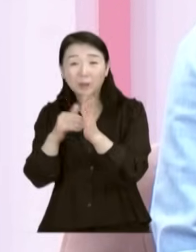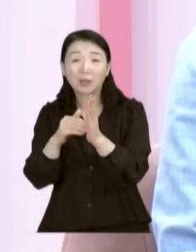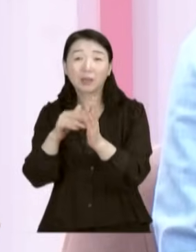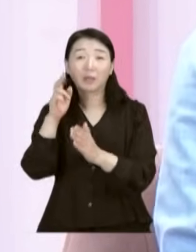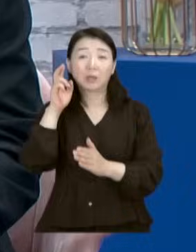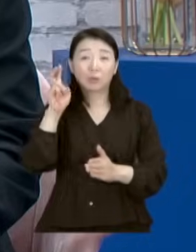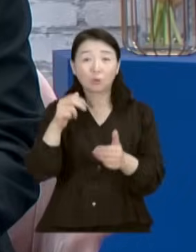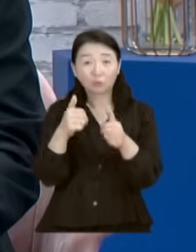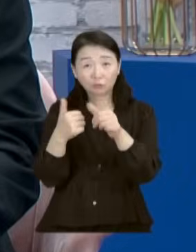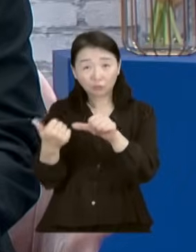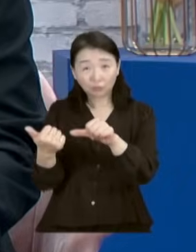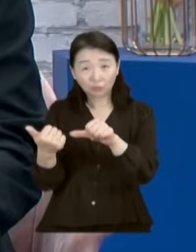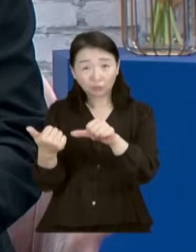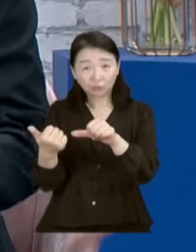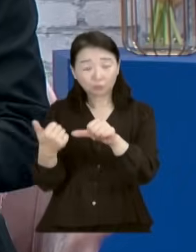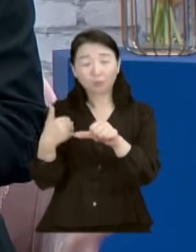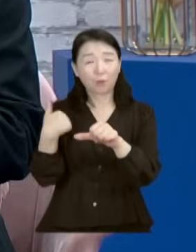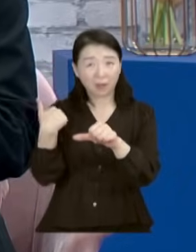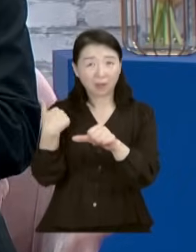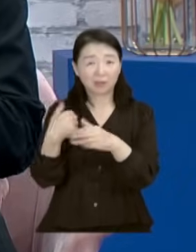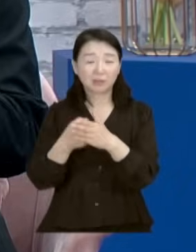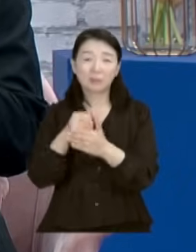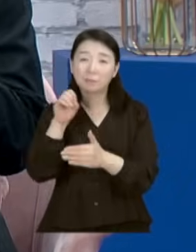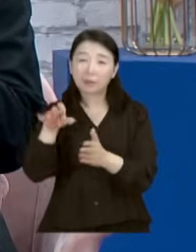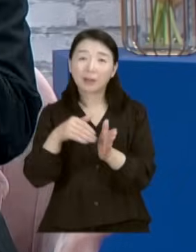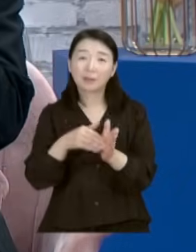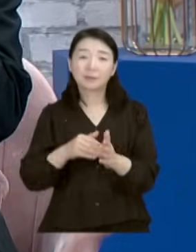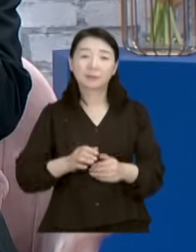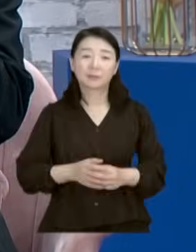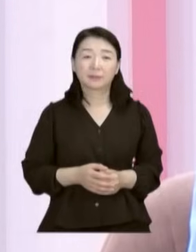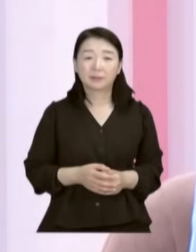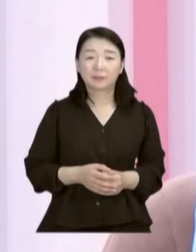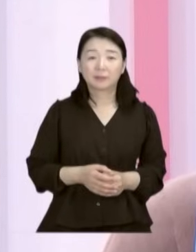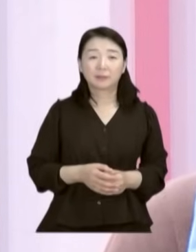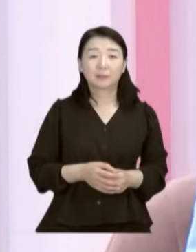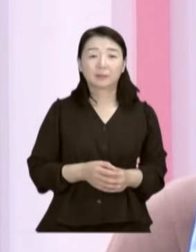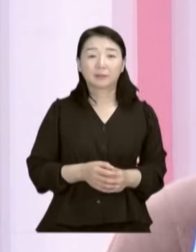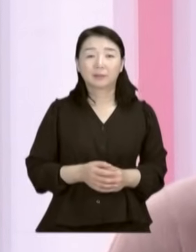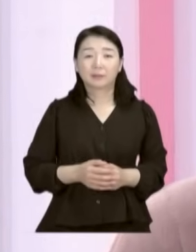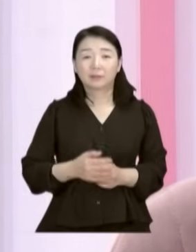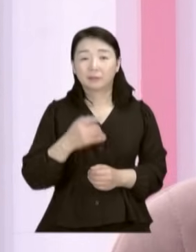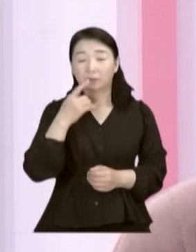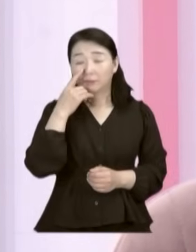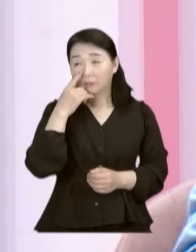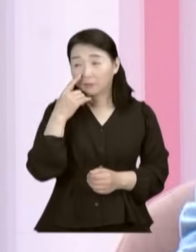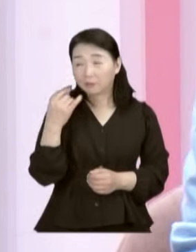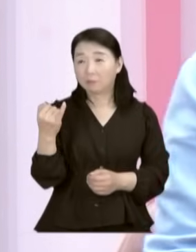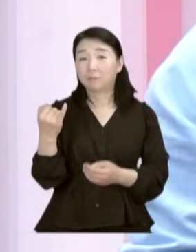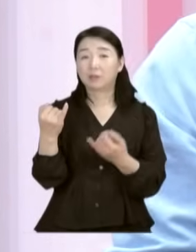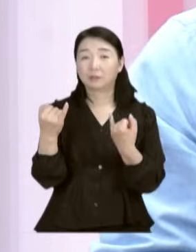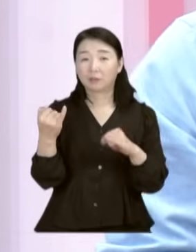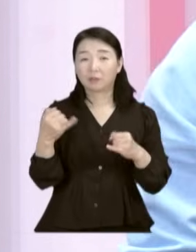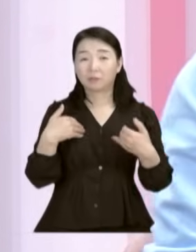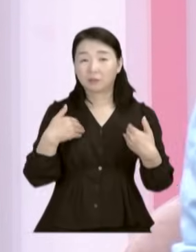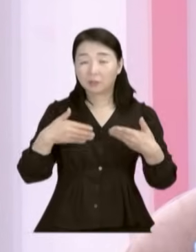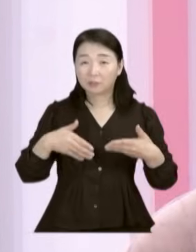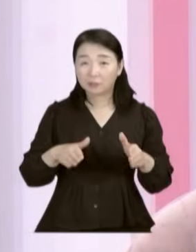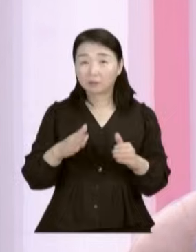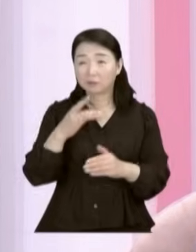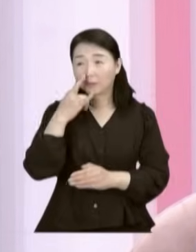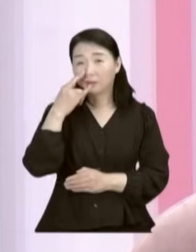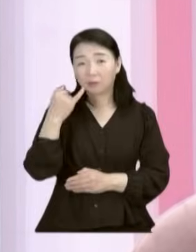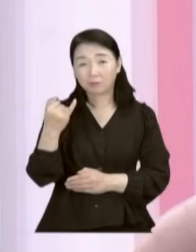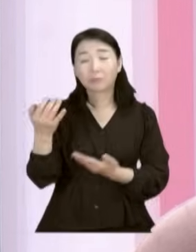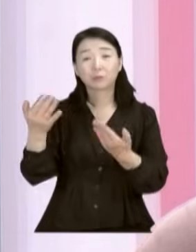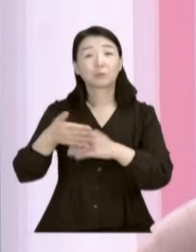혹시 돌아가실지도 모르니까 얘기를 했었어요 엄마 너무 엄마 딸로 내가 태어나서 나의 엄마여서